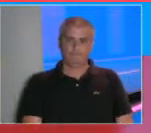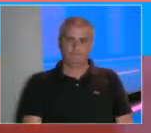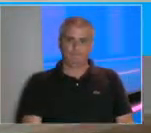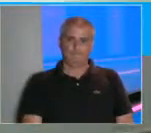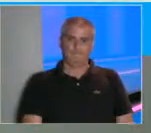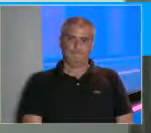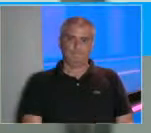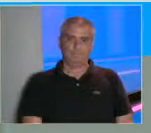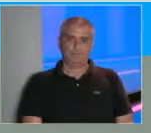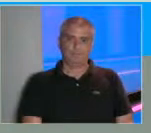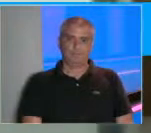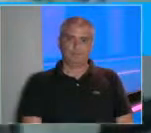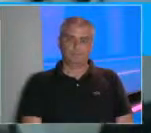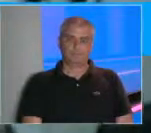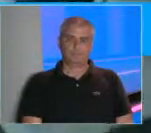לא ברור. אני, כן,